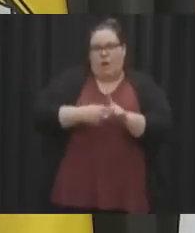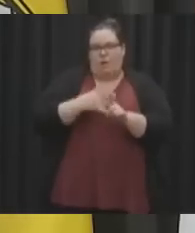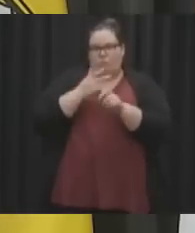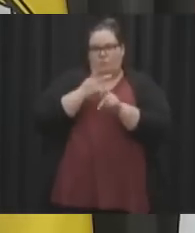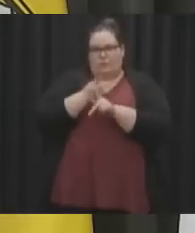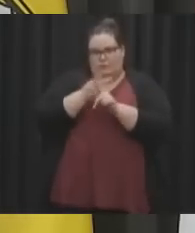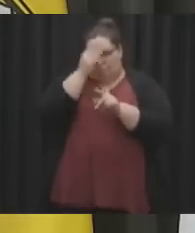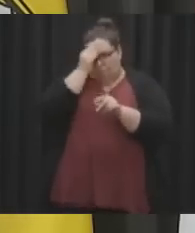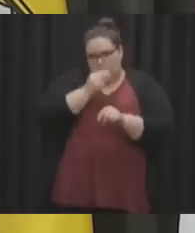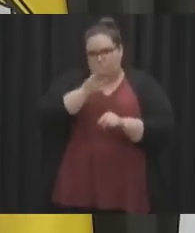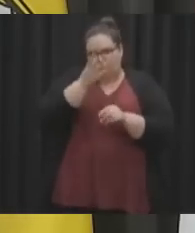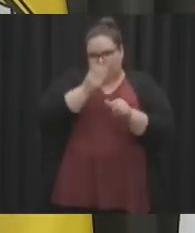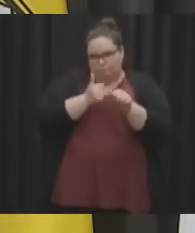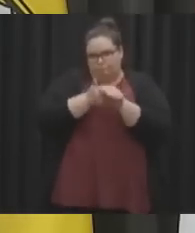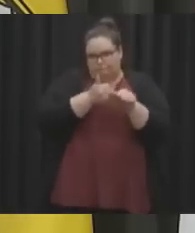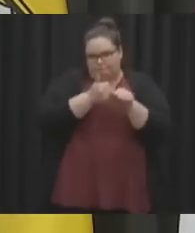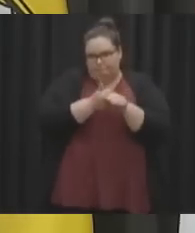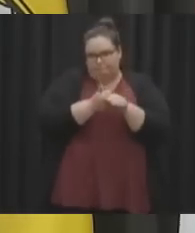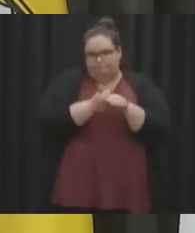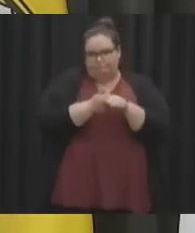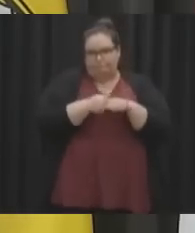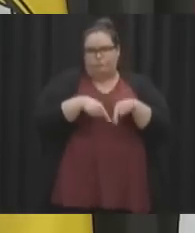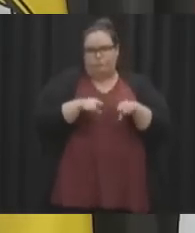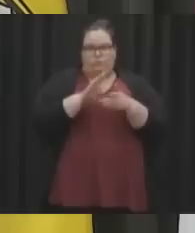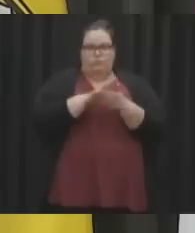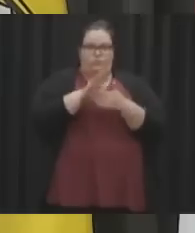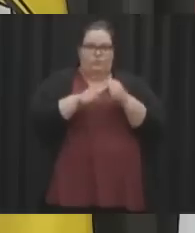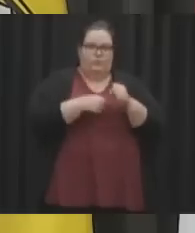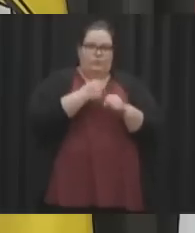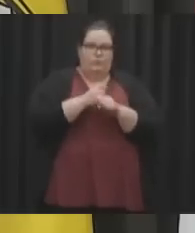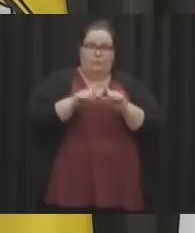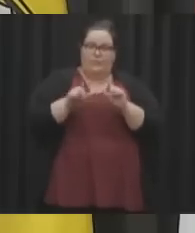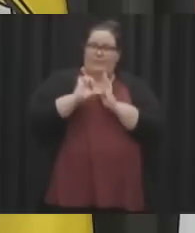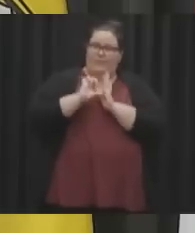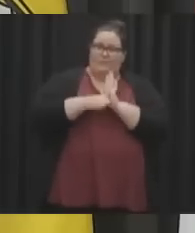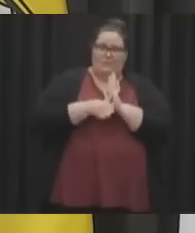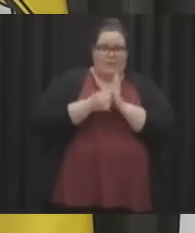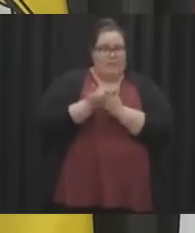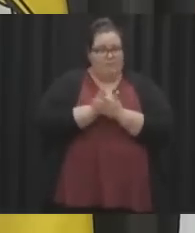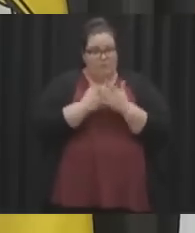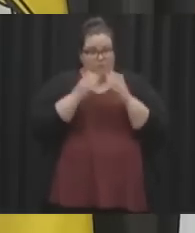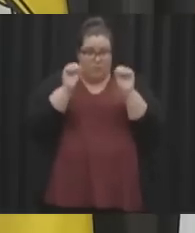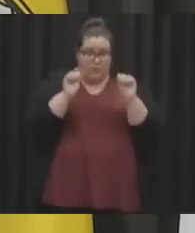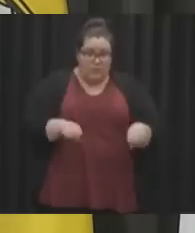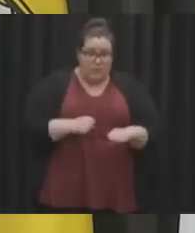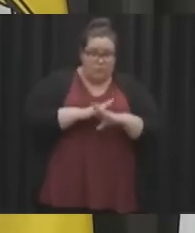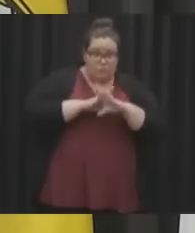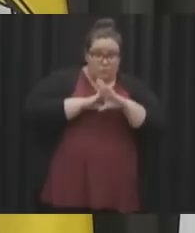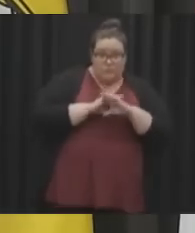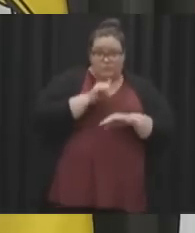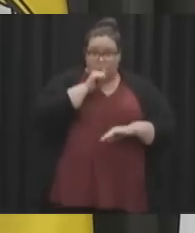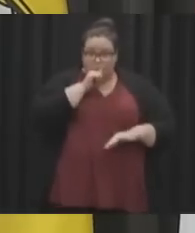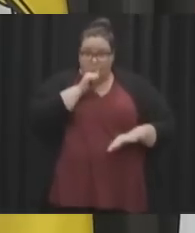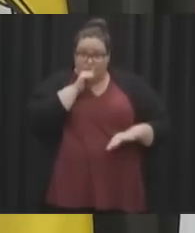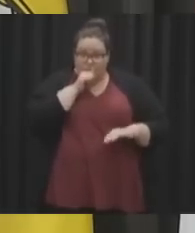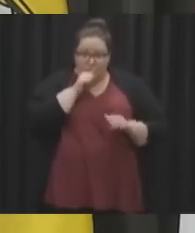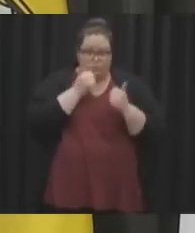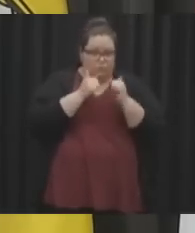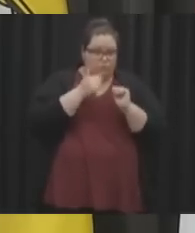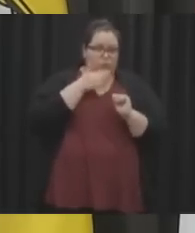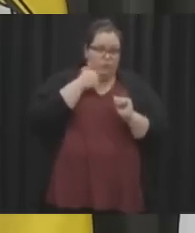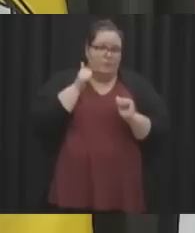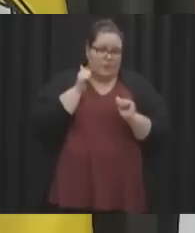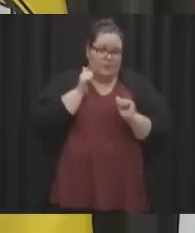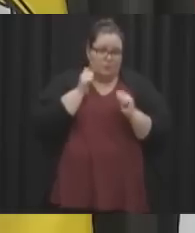on a besoin aussi de protéger la confidentialité des élèves, des membres d'équipe scolaire pendant cette pandémie. Alors, on va